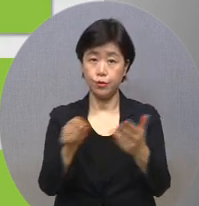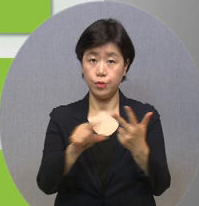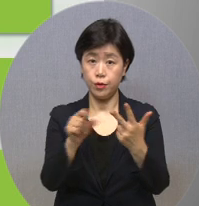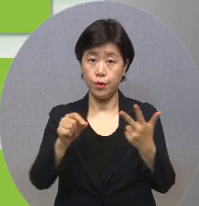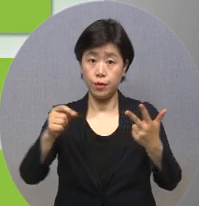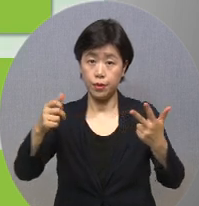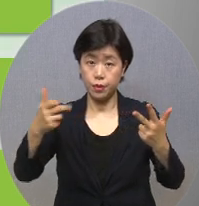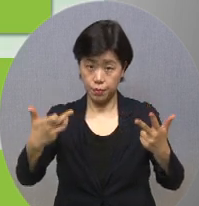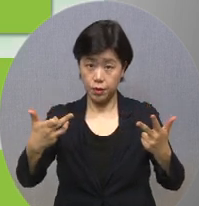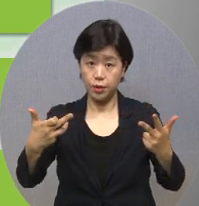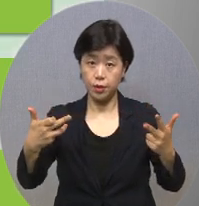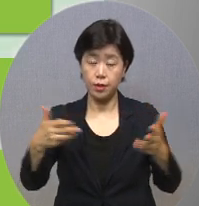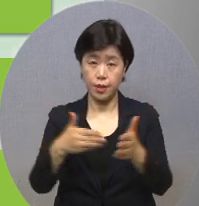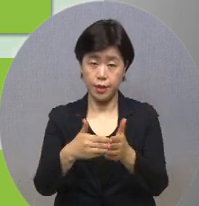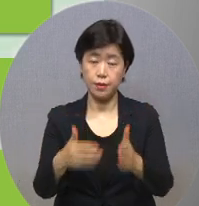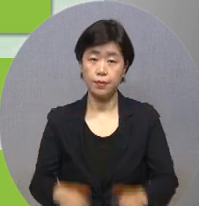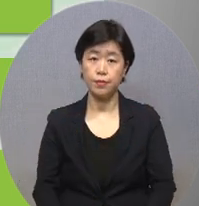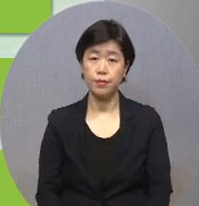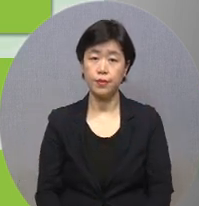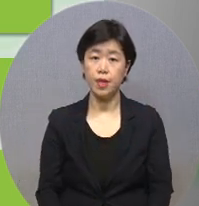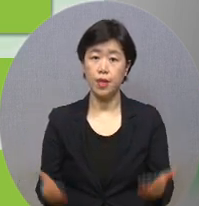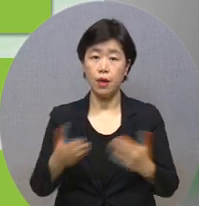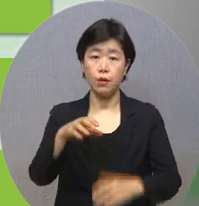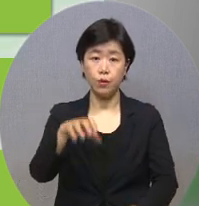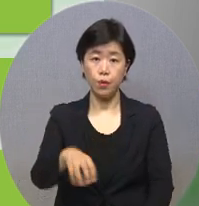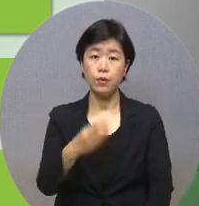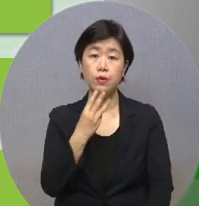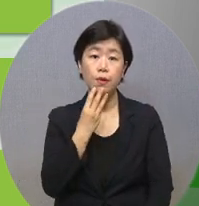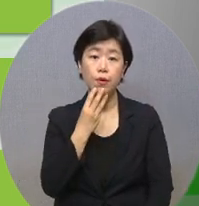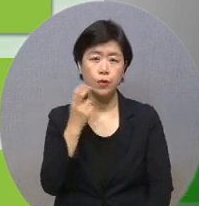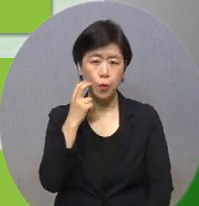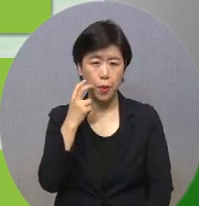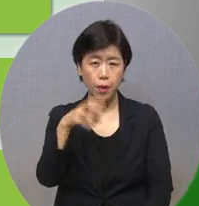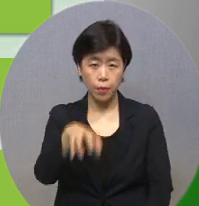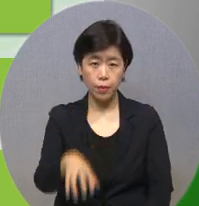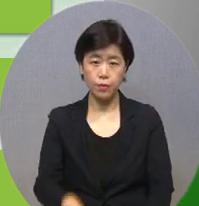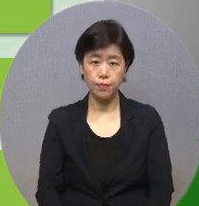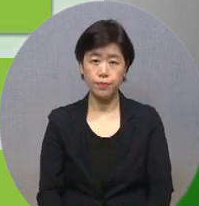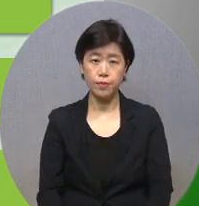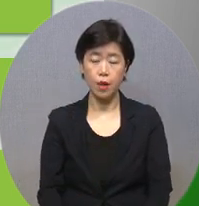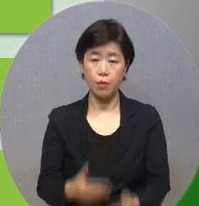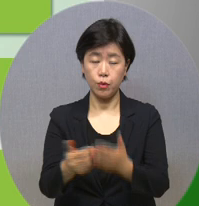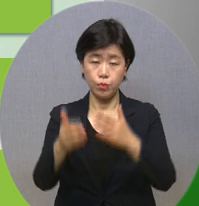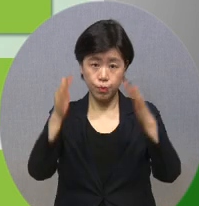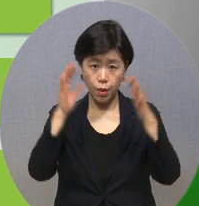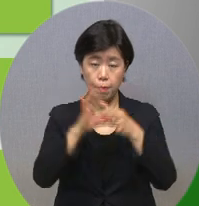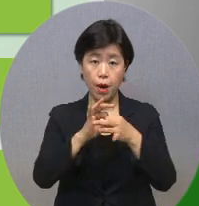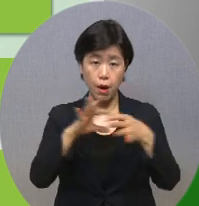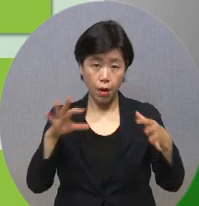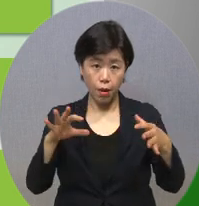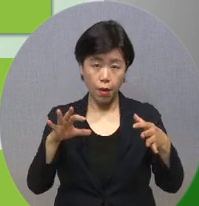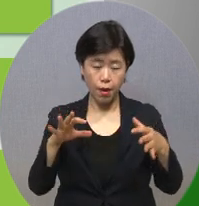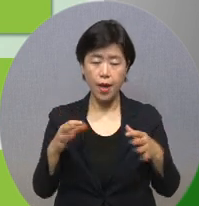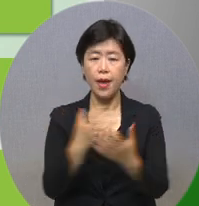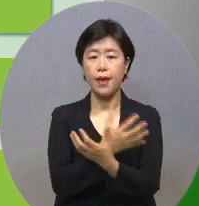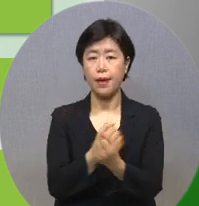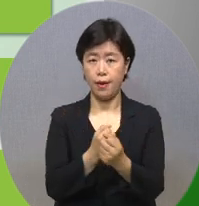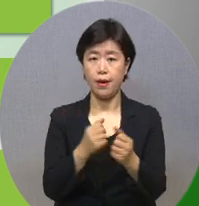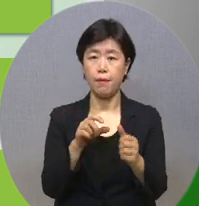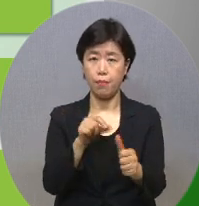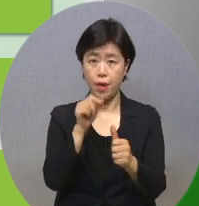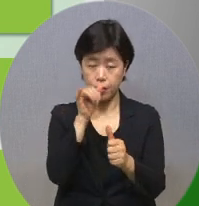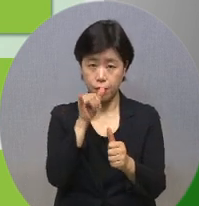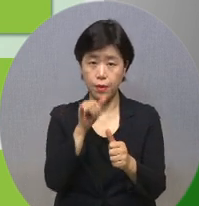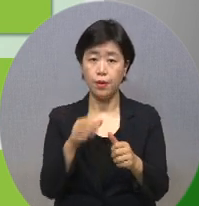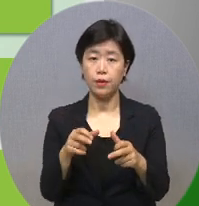17일까지며 근무지는 서울특별시 송파구입니다. 경력과 학력은 무관하며 계약직을 채용합니다.